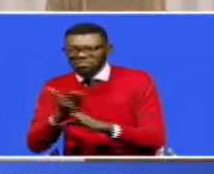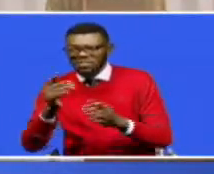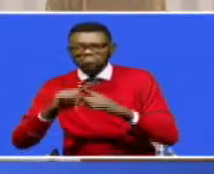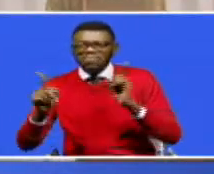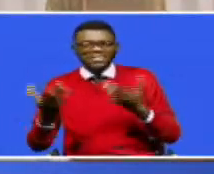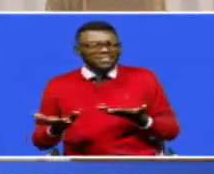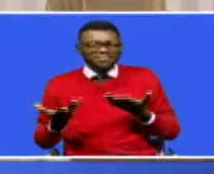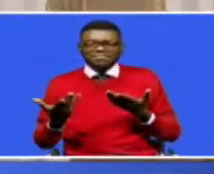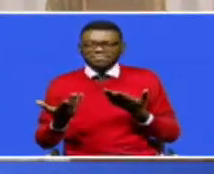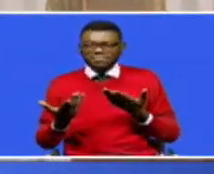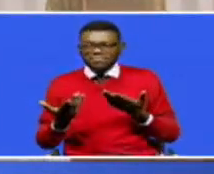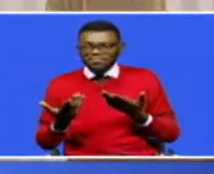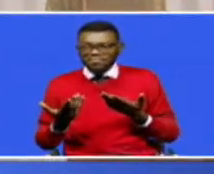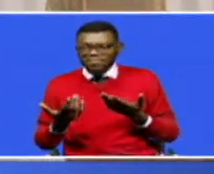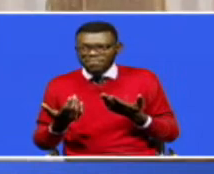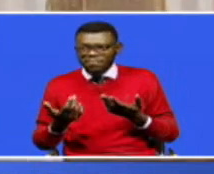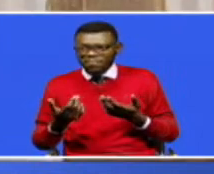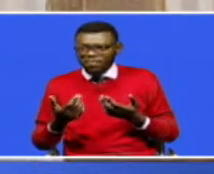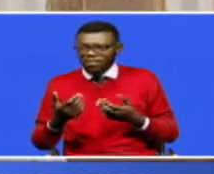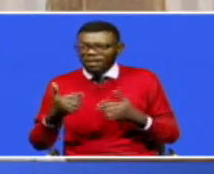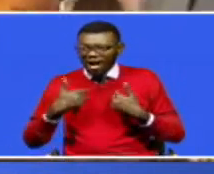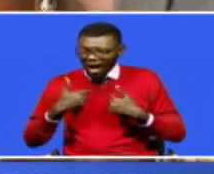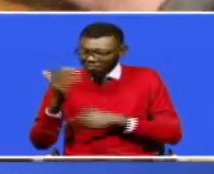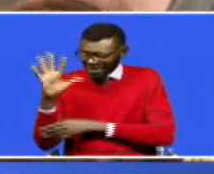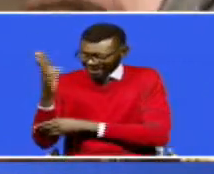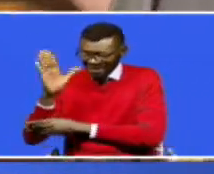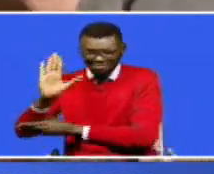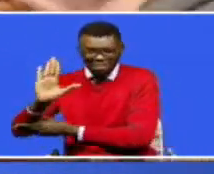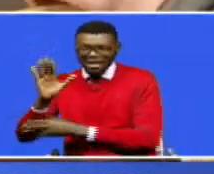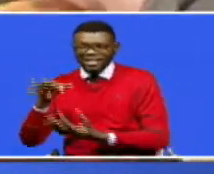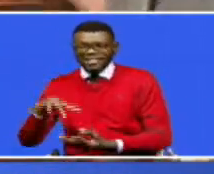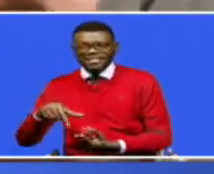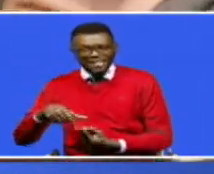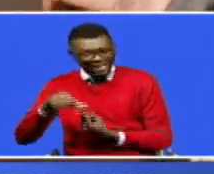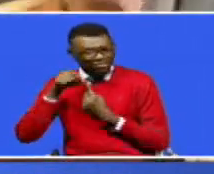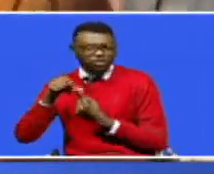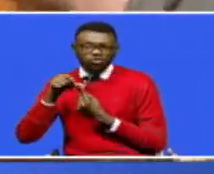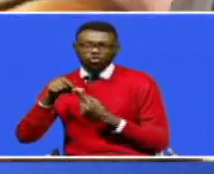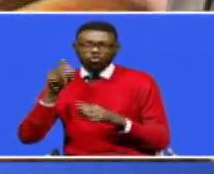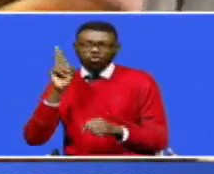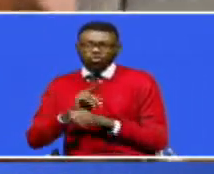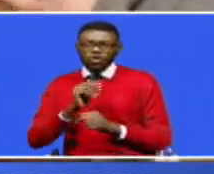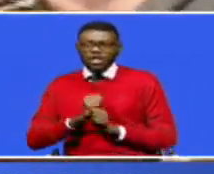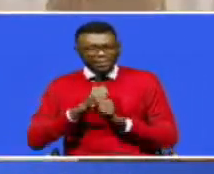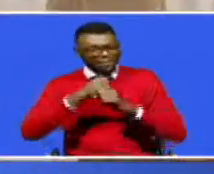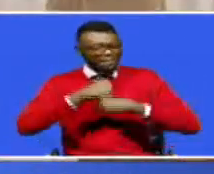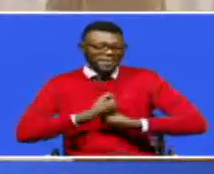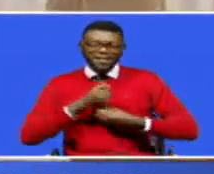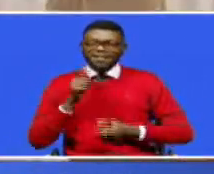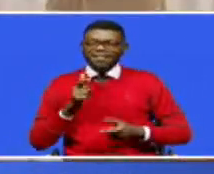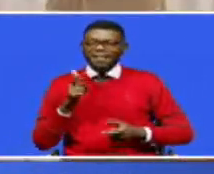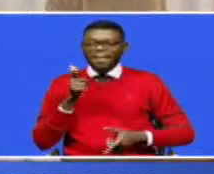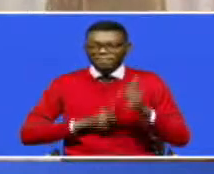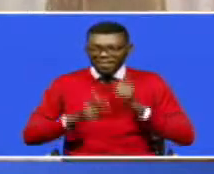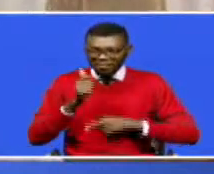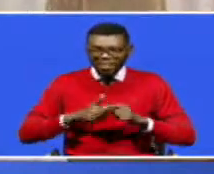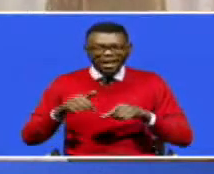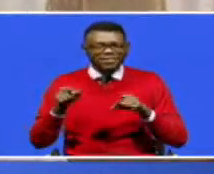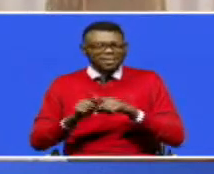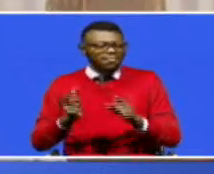yoyote inatengenezwa. Miti yake inaitwa ngosisi ama kipchochoniet. Hiyo inakuanga ni kama